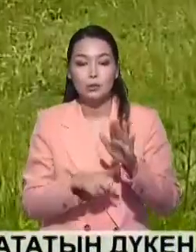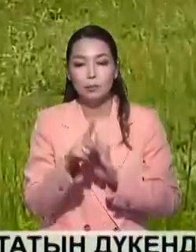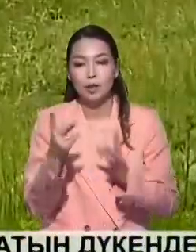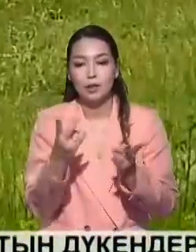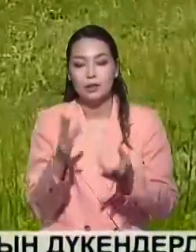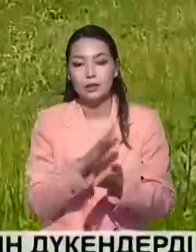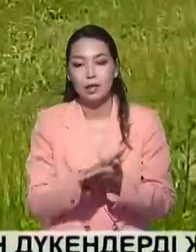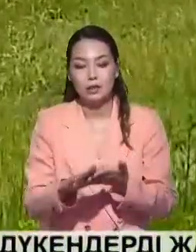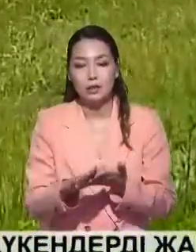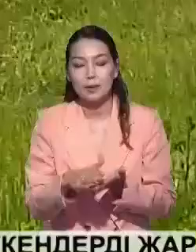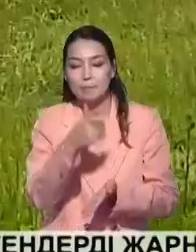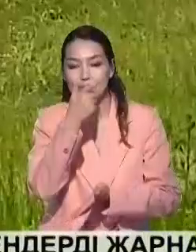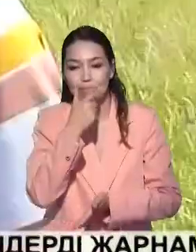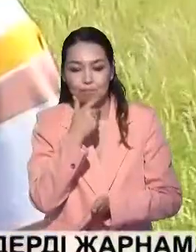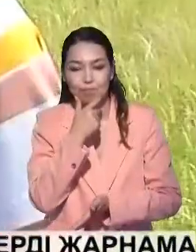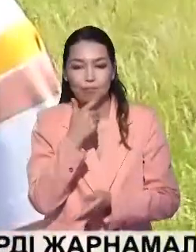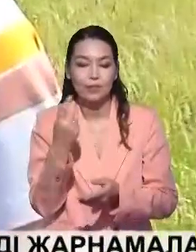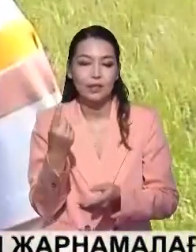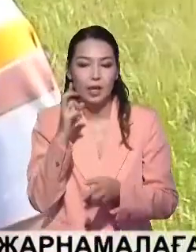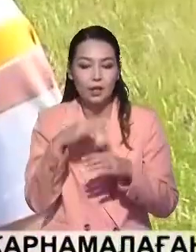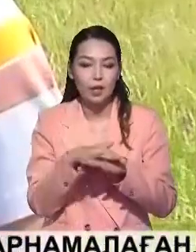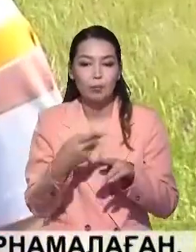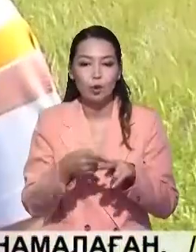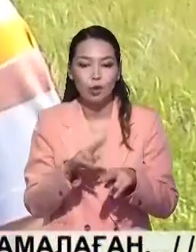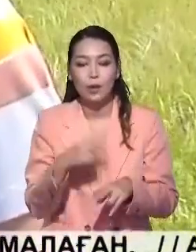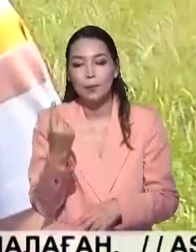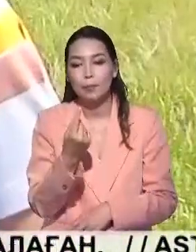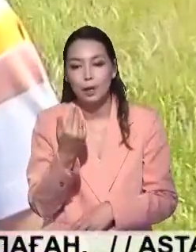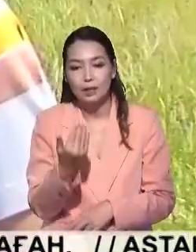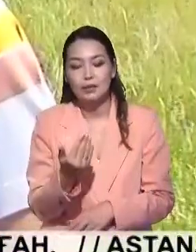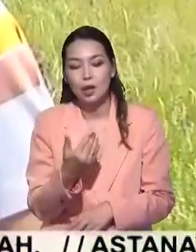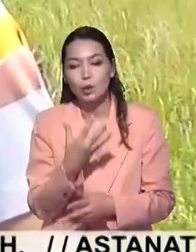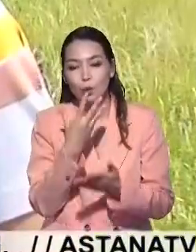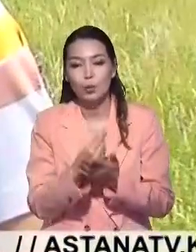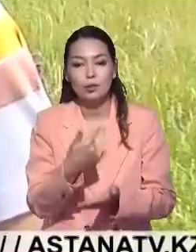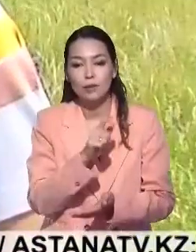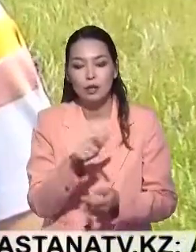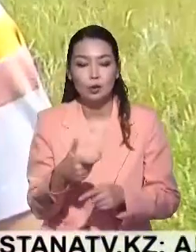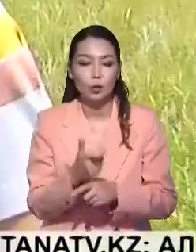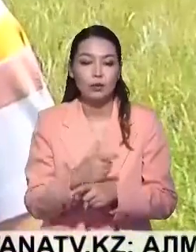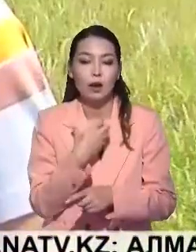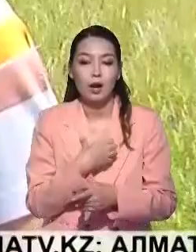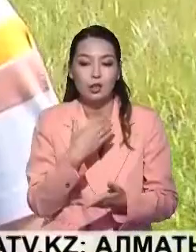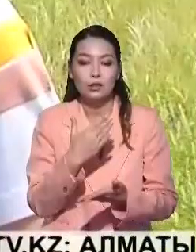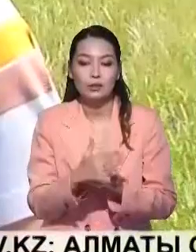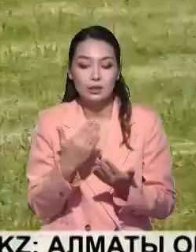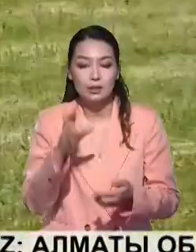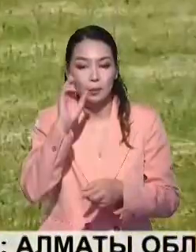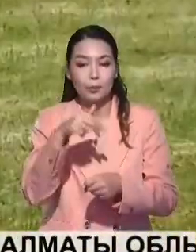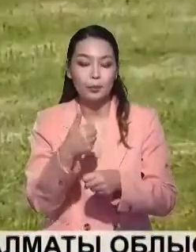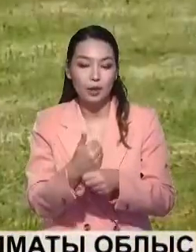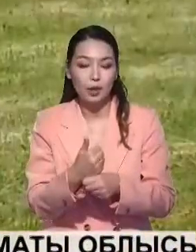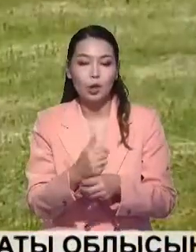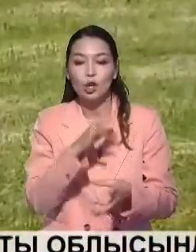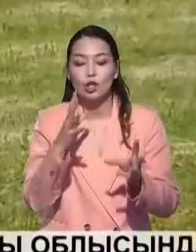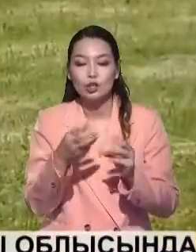Таза және тәртіпті ел ең бірінші бұл өзіміздің азаматтарымыз үшін қажет. Сондықтан да мемлекет басшысы